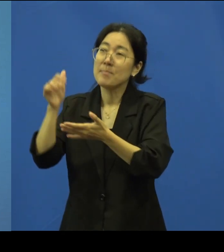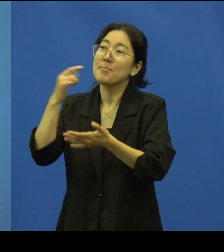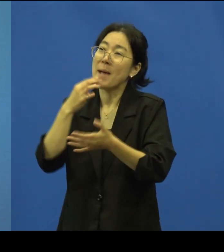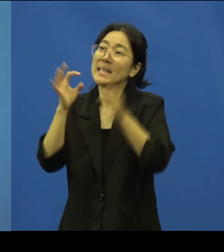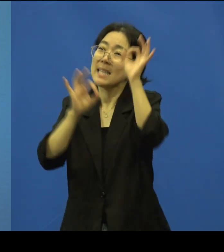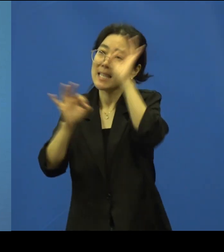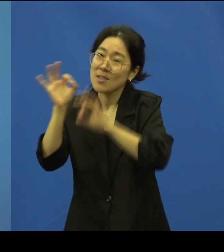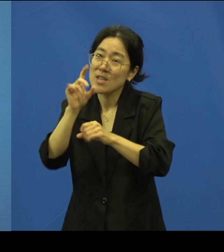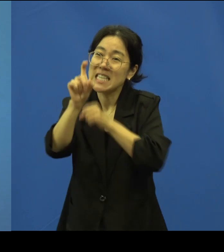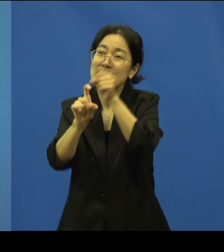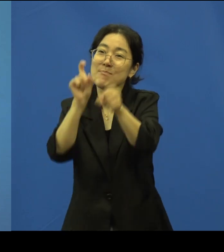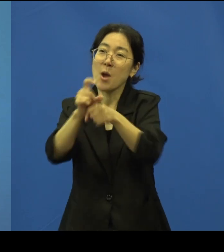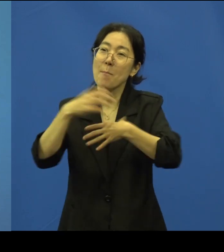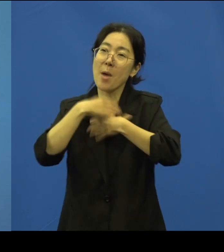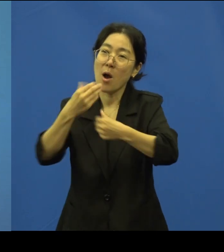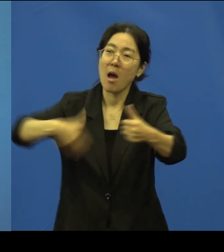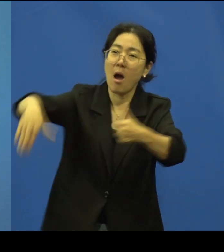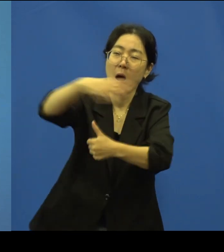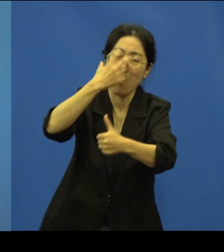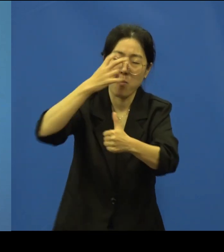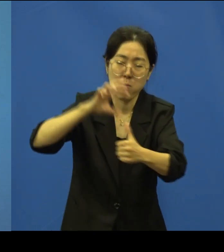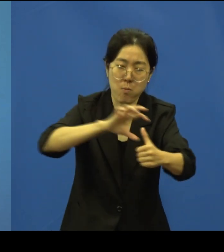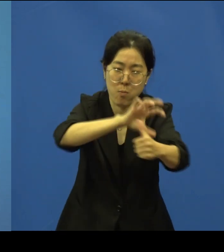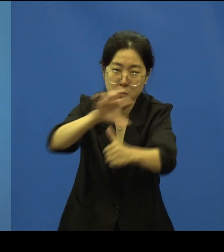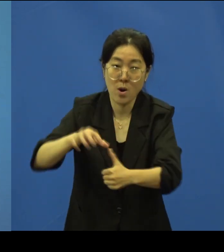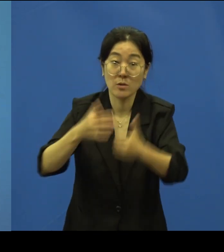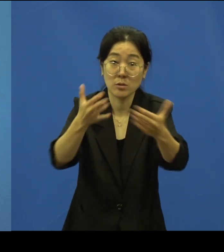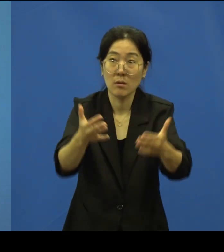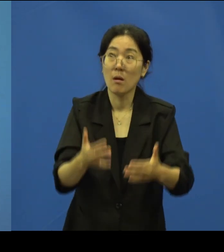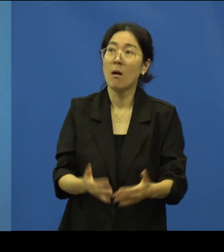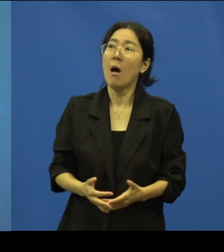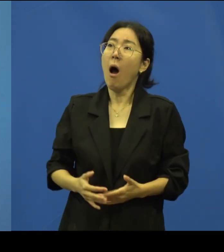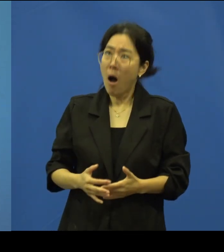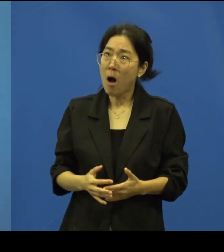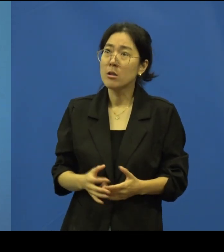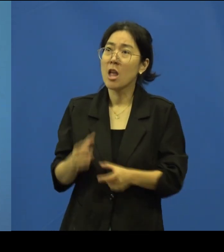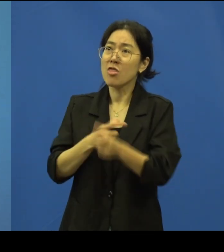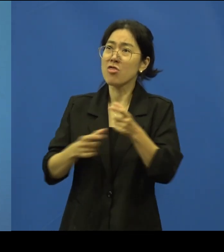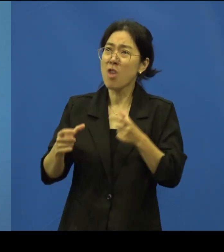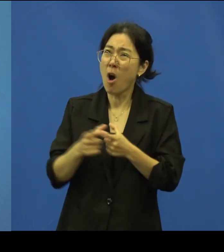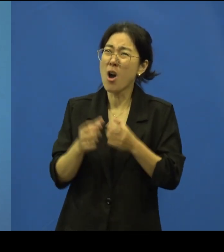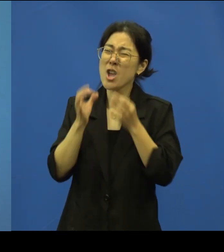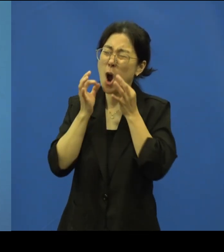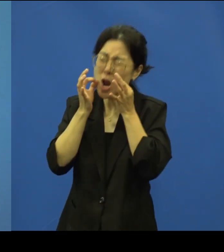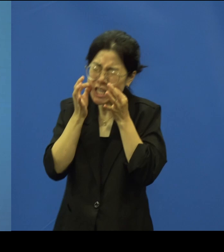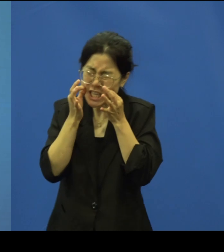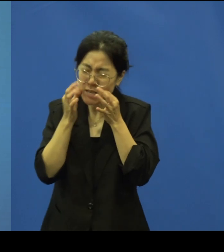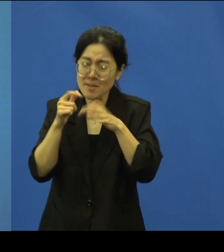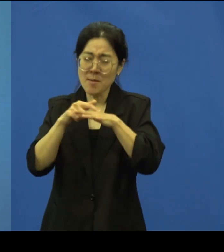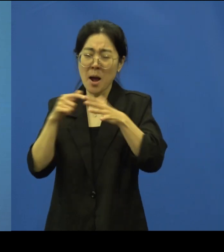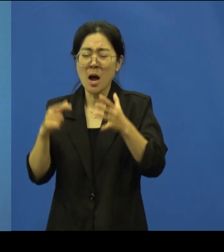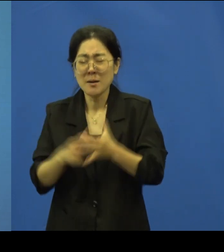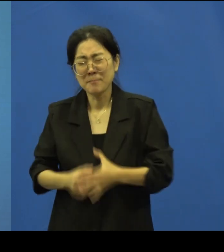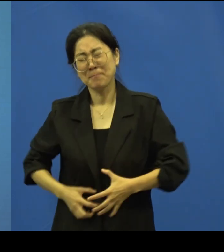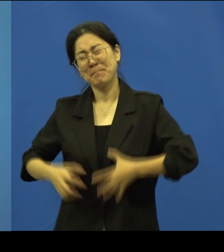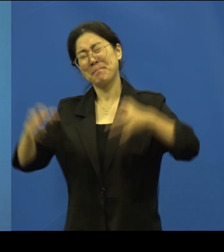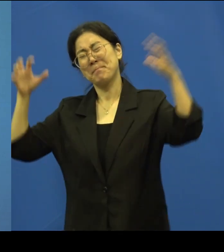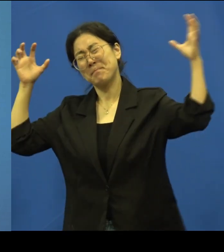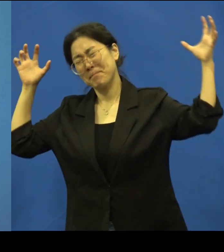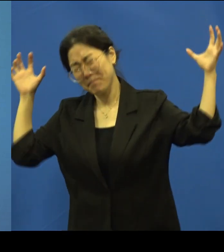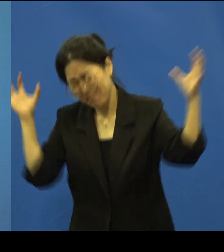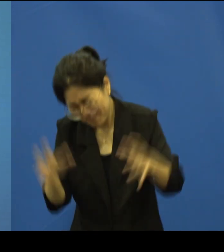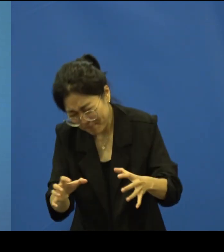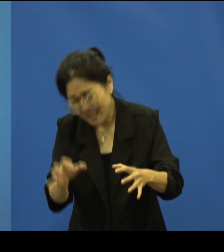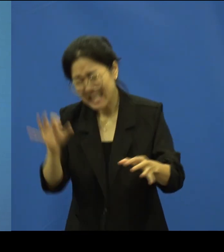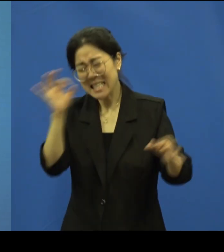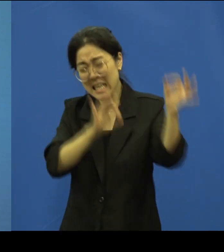주셨어요. 그래서 하나님을 더 열심히 전심으로 여호와만 찾자.